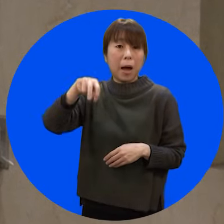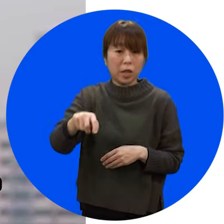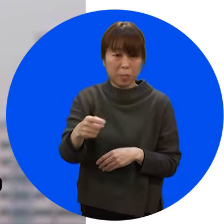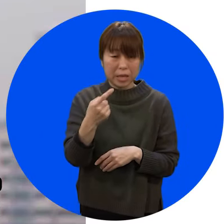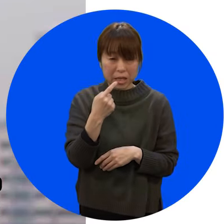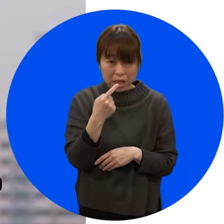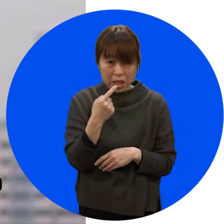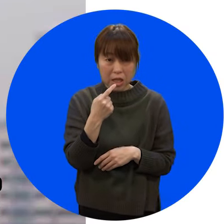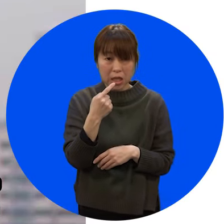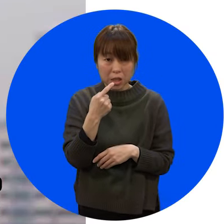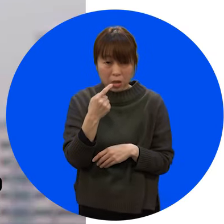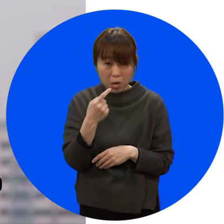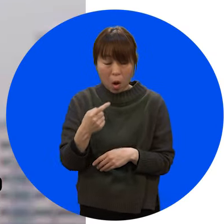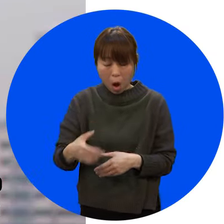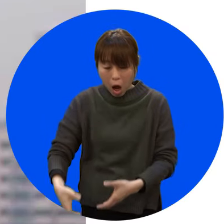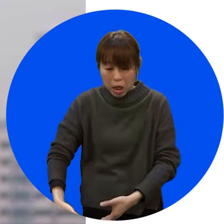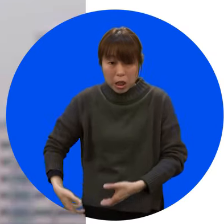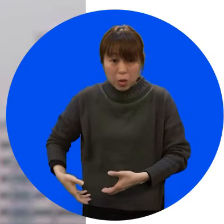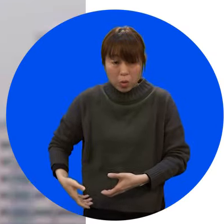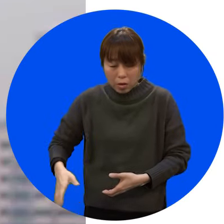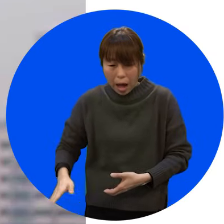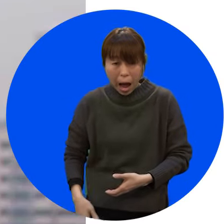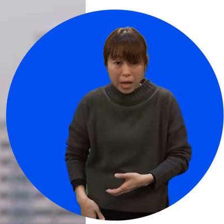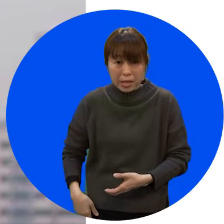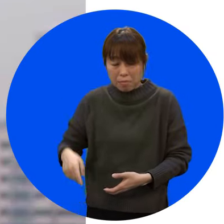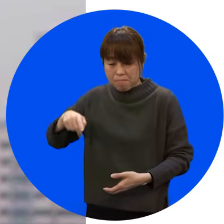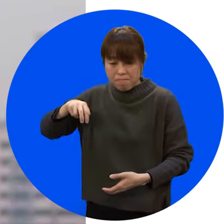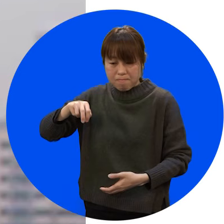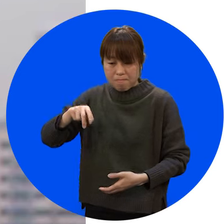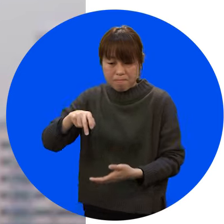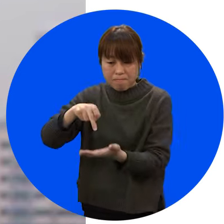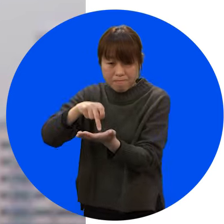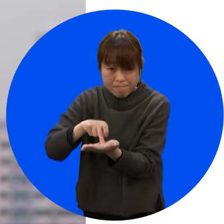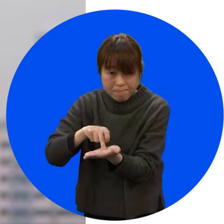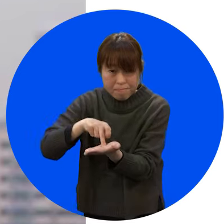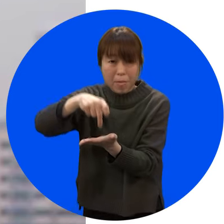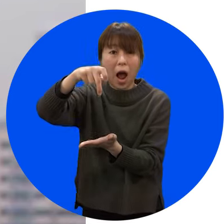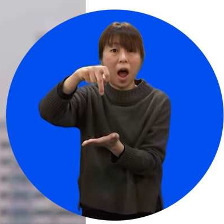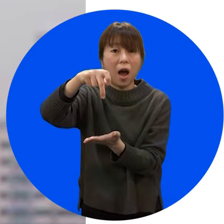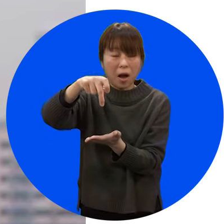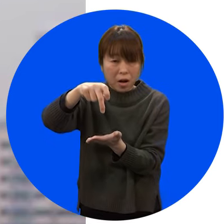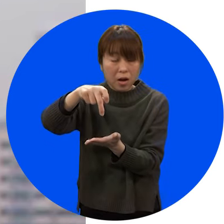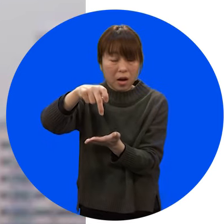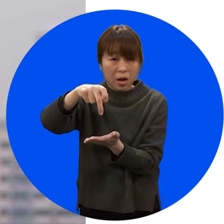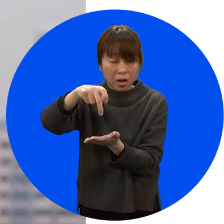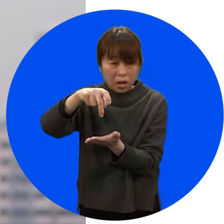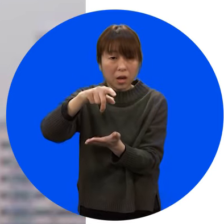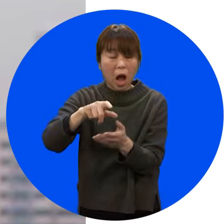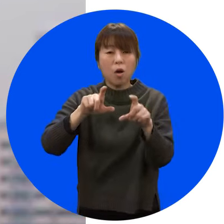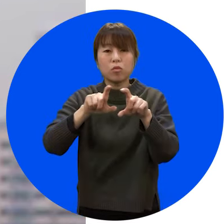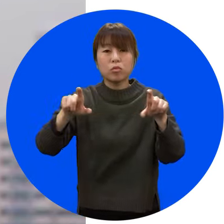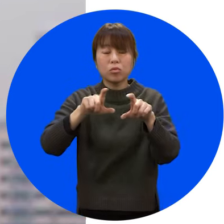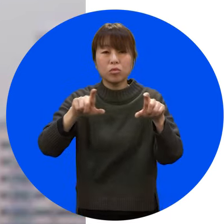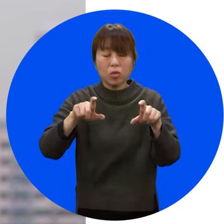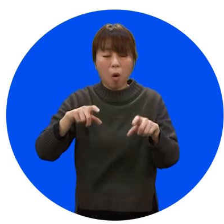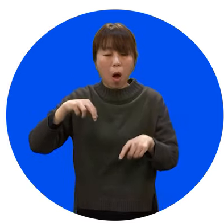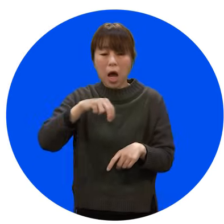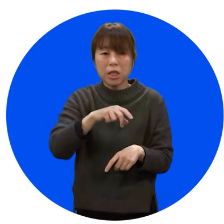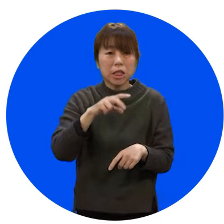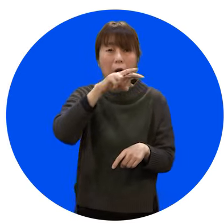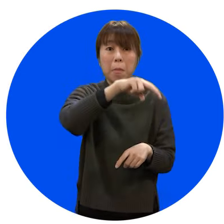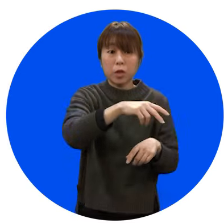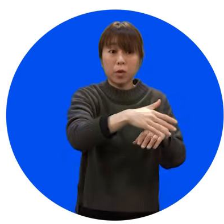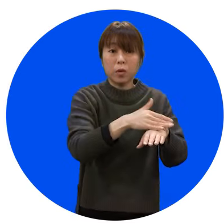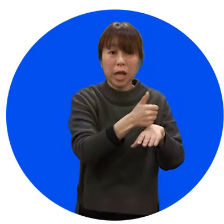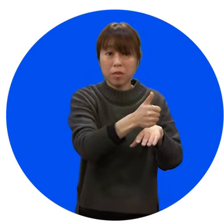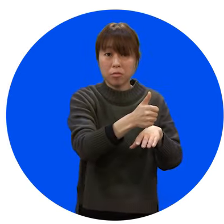れども、はい、義足の方で最後踏み切ってジャンプするんですね、 はい、 浮く感じっていうのが多分、はい、健常者あの普通 の、はい、あ